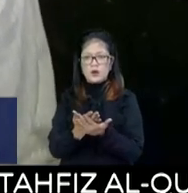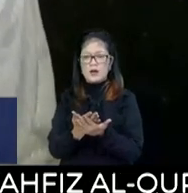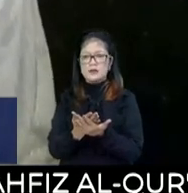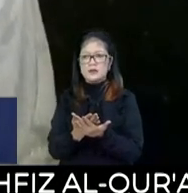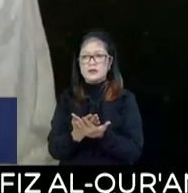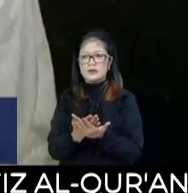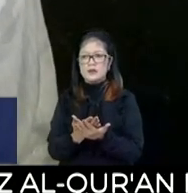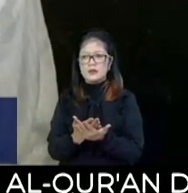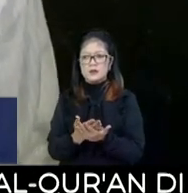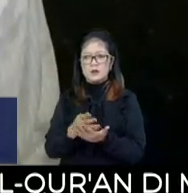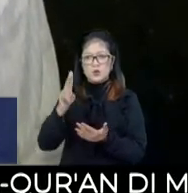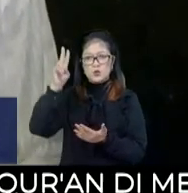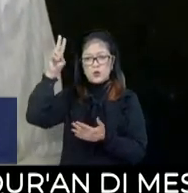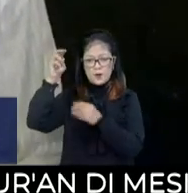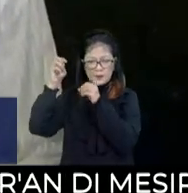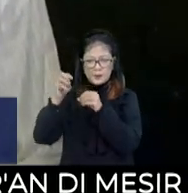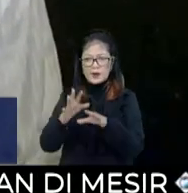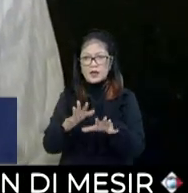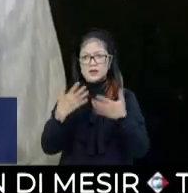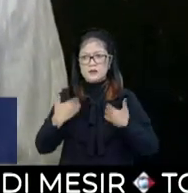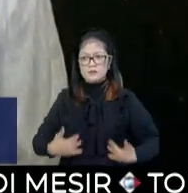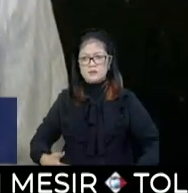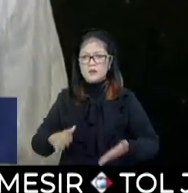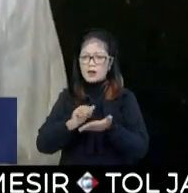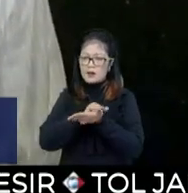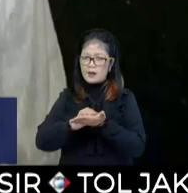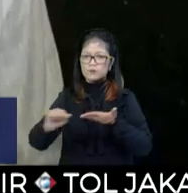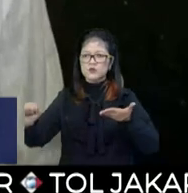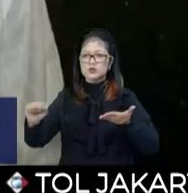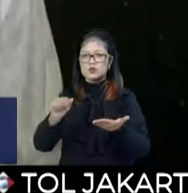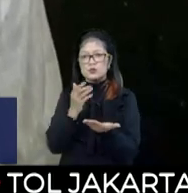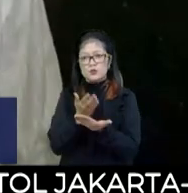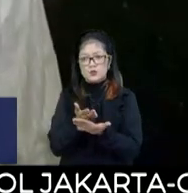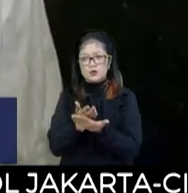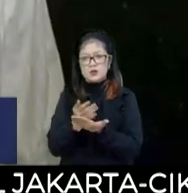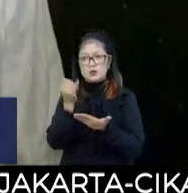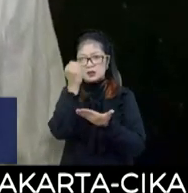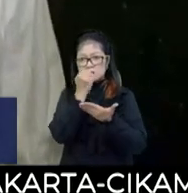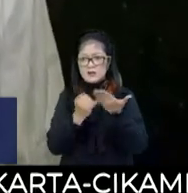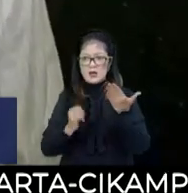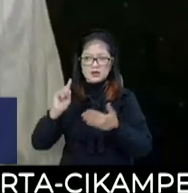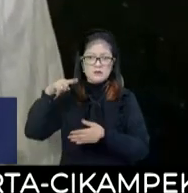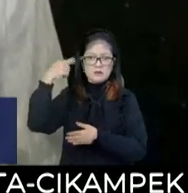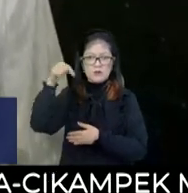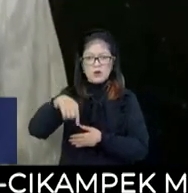diampuni semua dosa-dosanya, mudah-mudahan karya-karyanya bisa dikenang